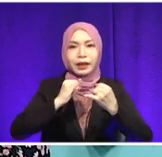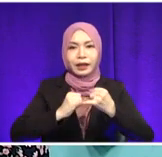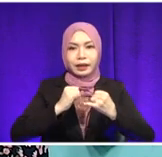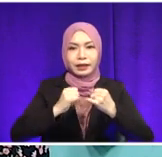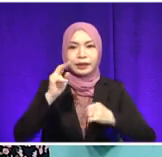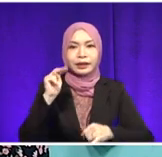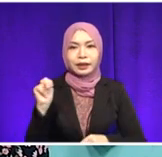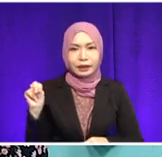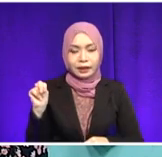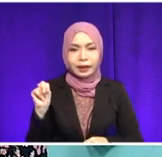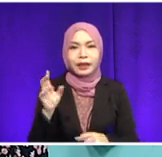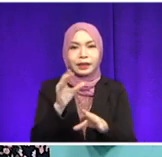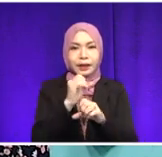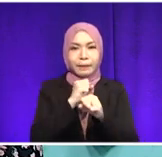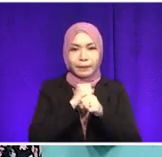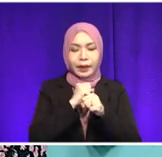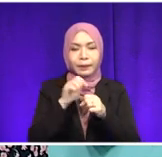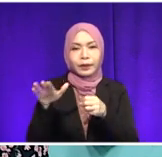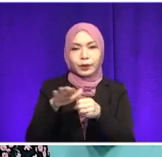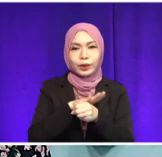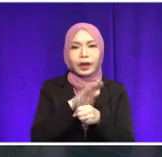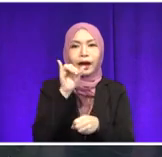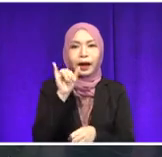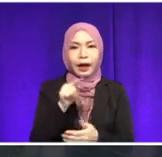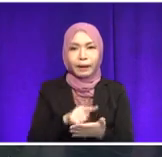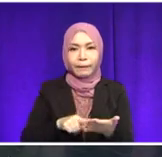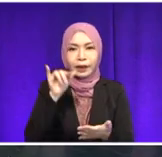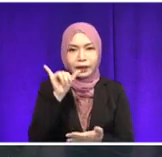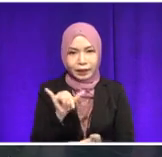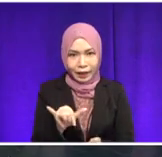dapat memenuhi apa yang pelanggan kita semua